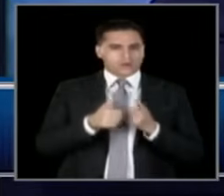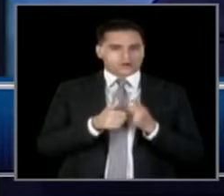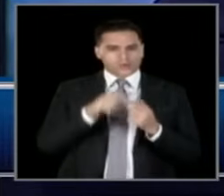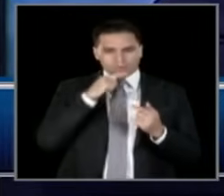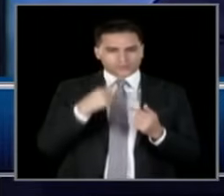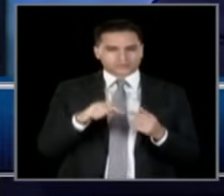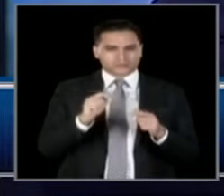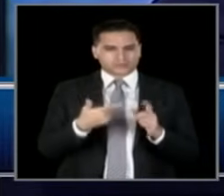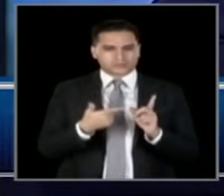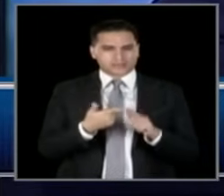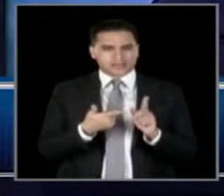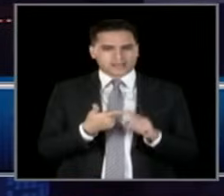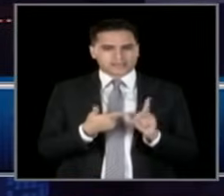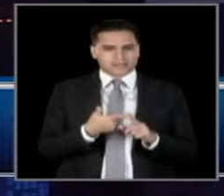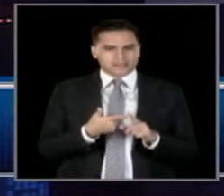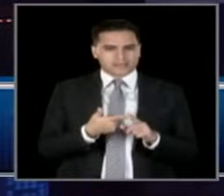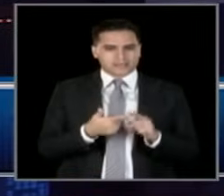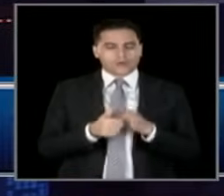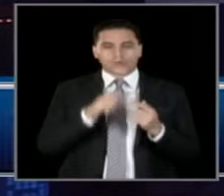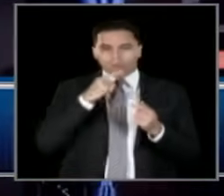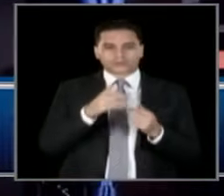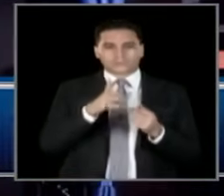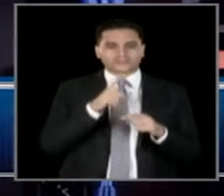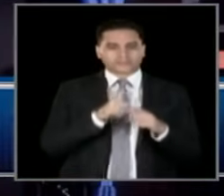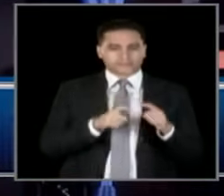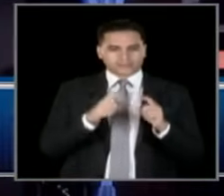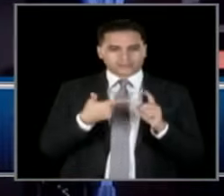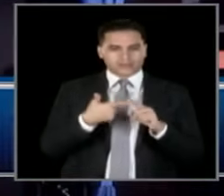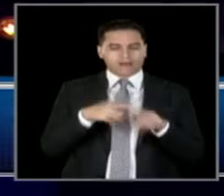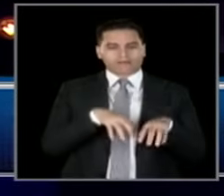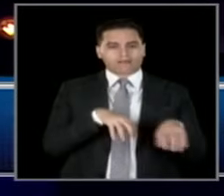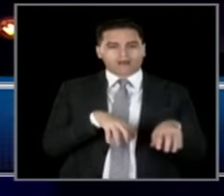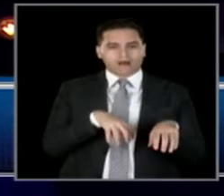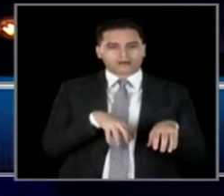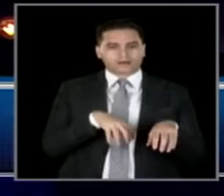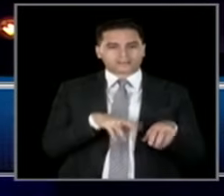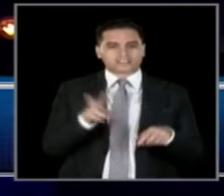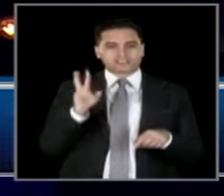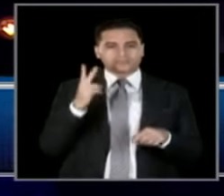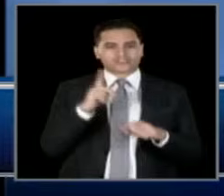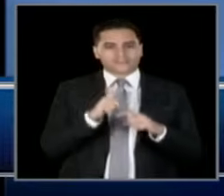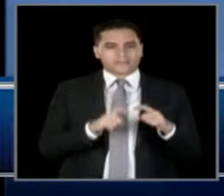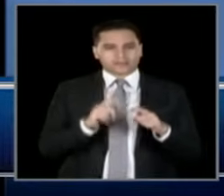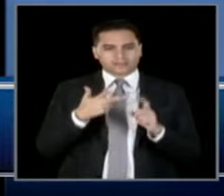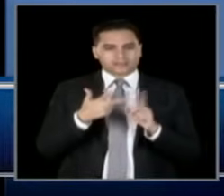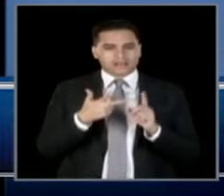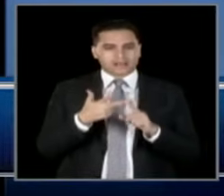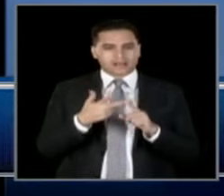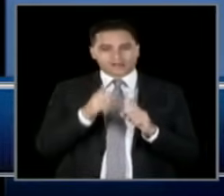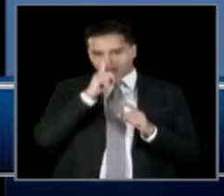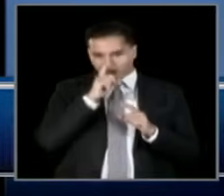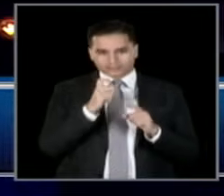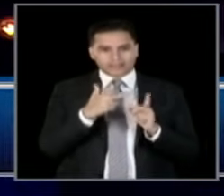روسيا 24%، إيران الثانية ب 17%،